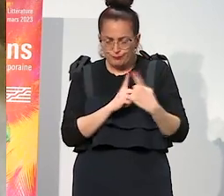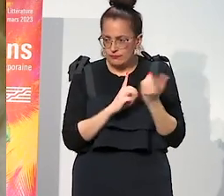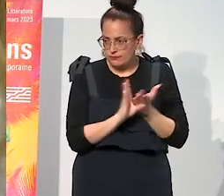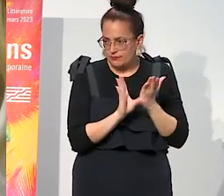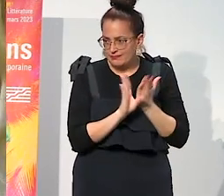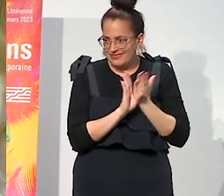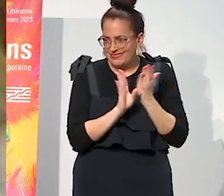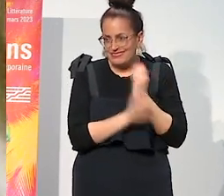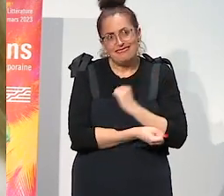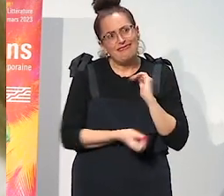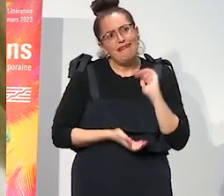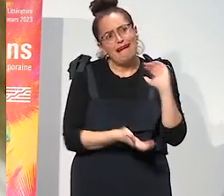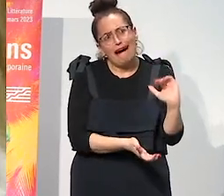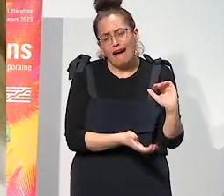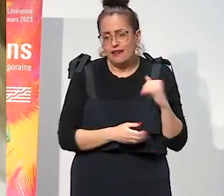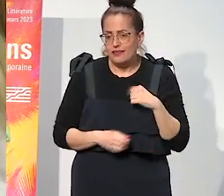pas.